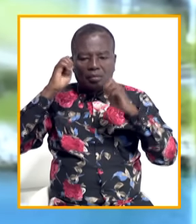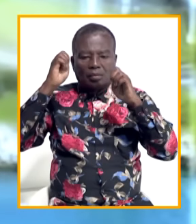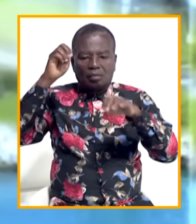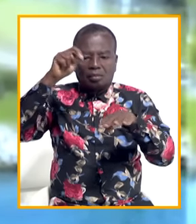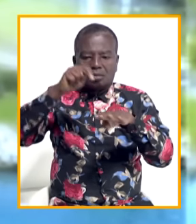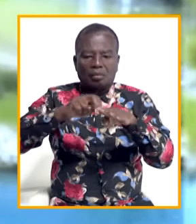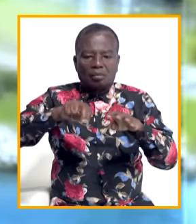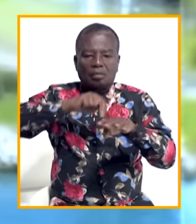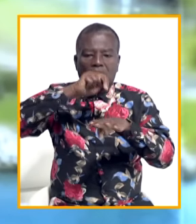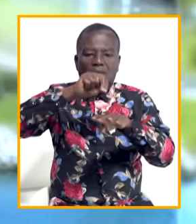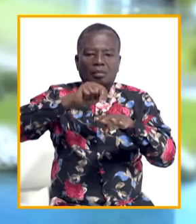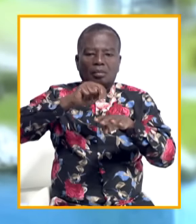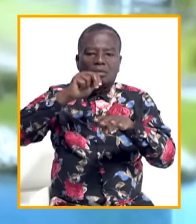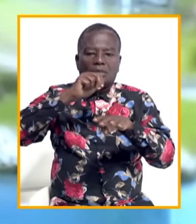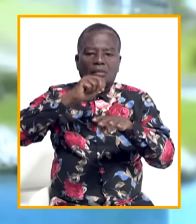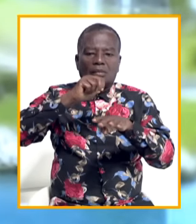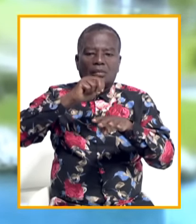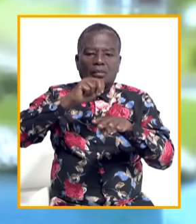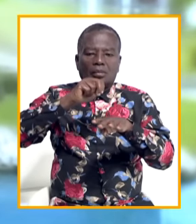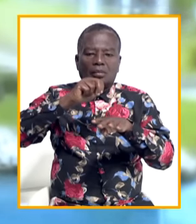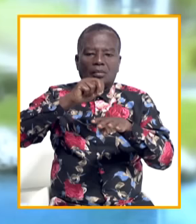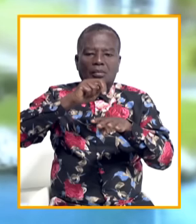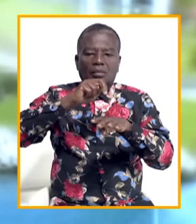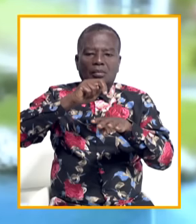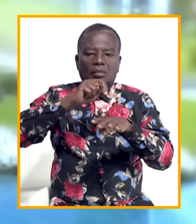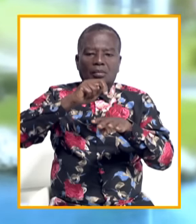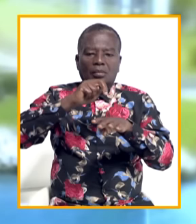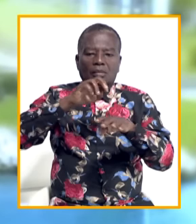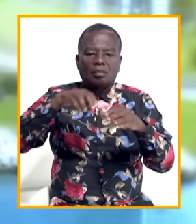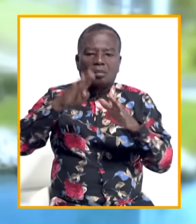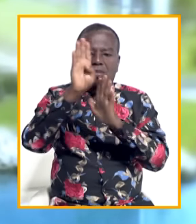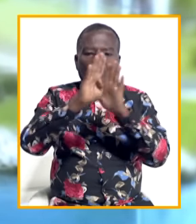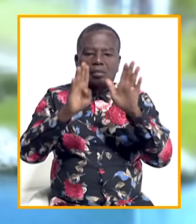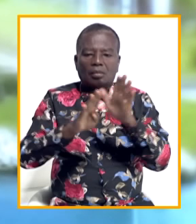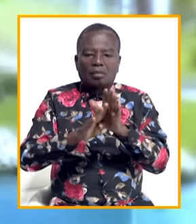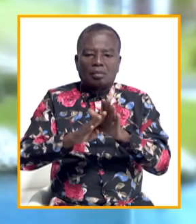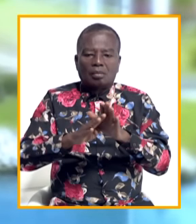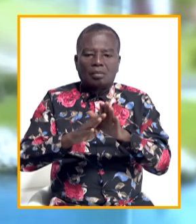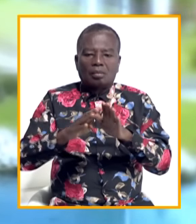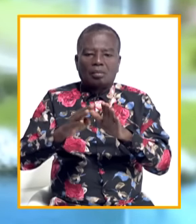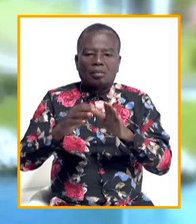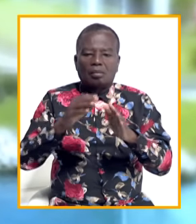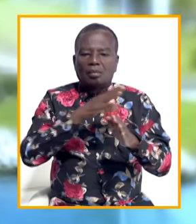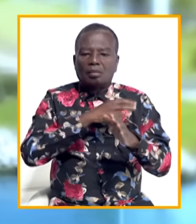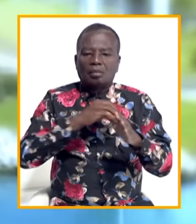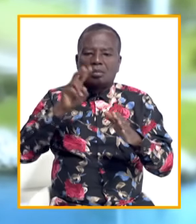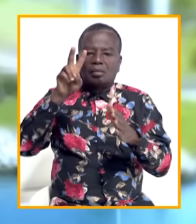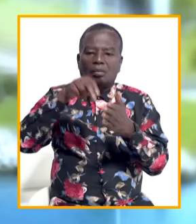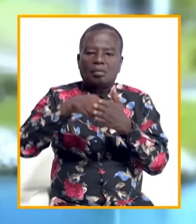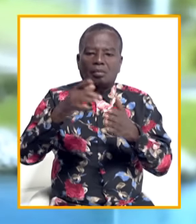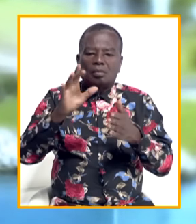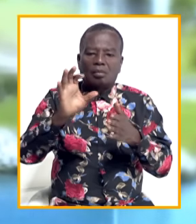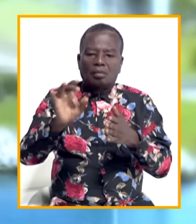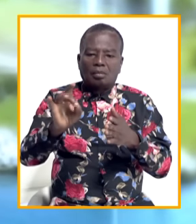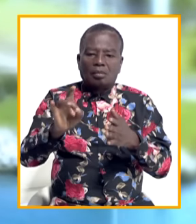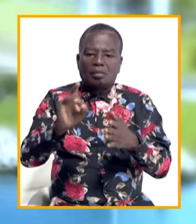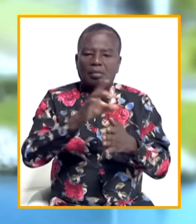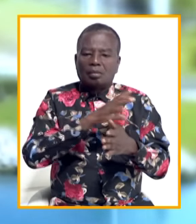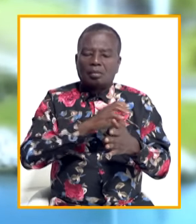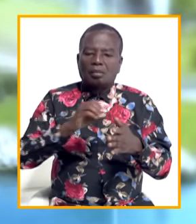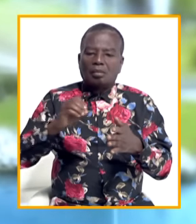l'enseignement technique de Côte d'Ivoire en assemblée générale mixte. Le bilan de la mandature 2019-2024 présenté, les